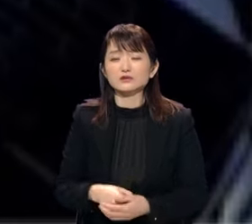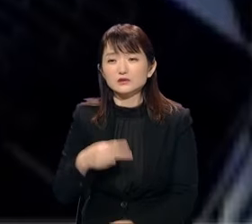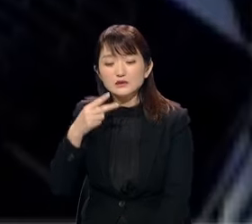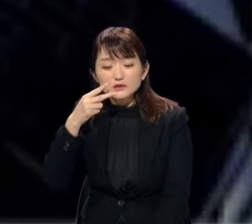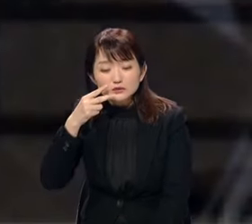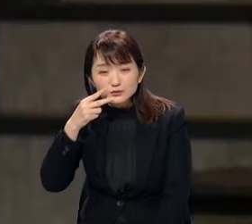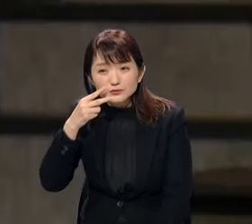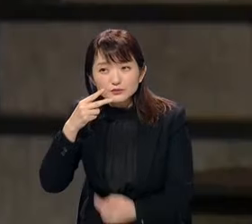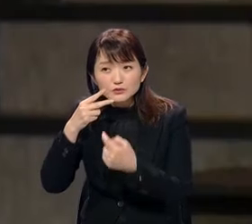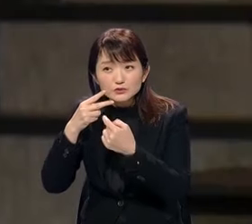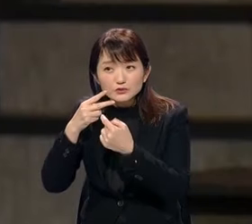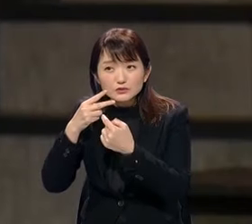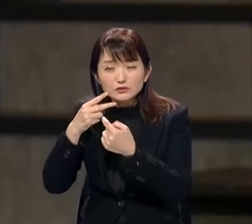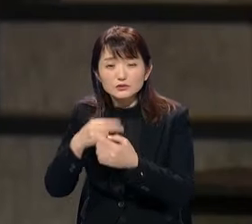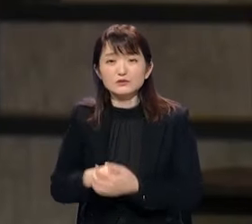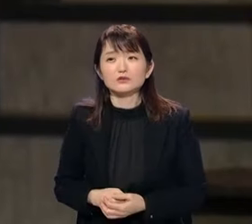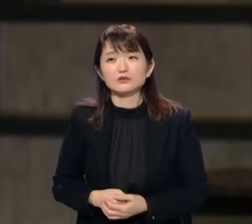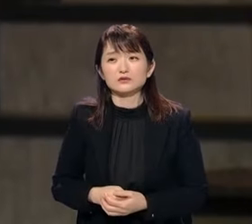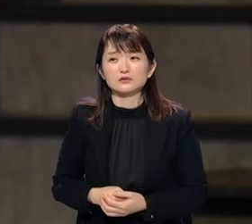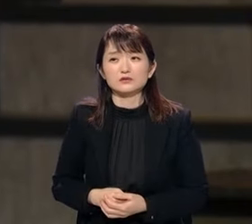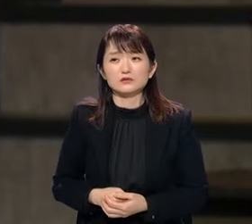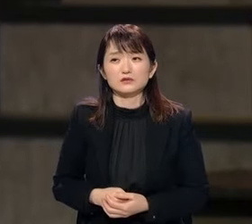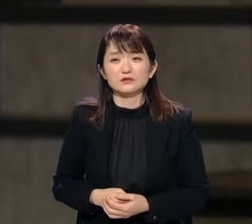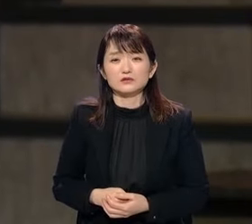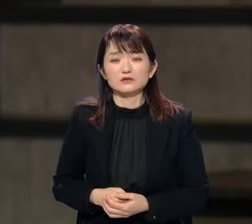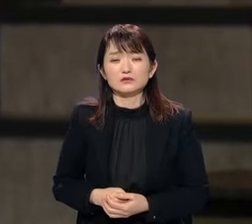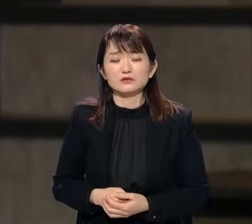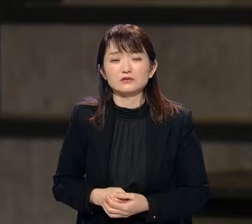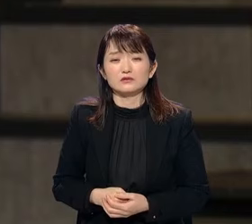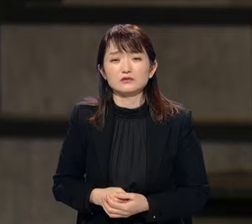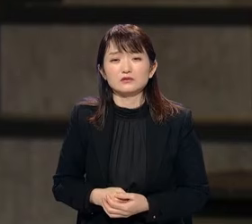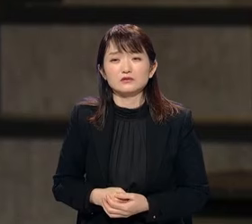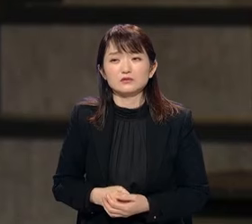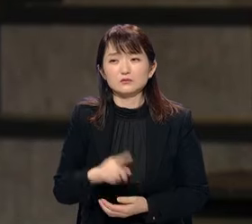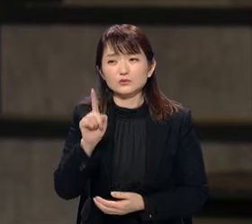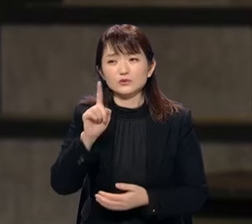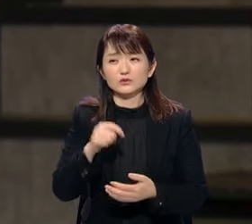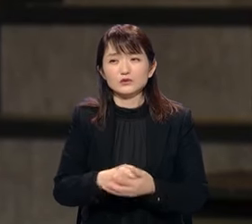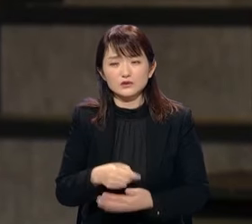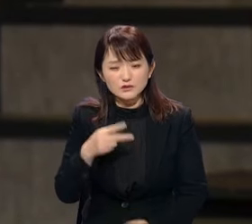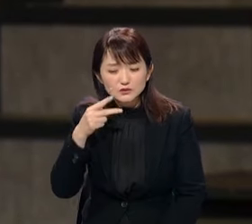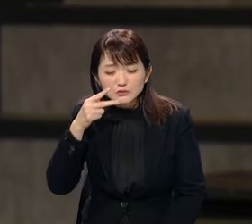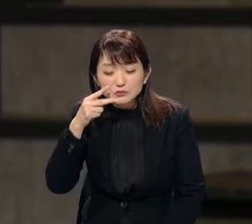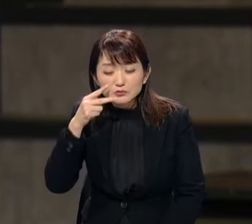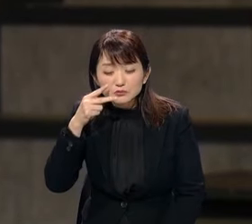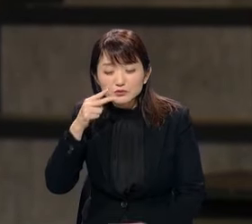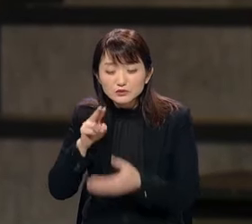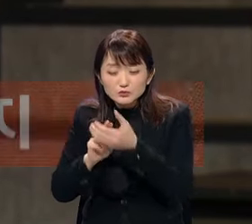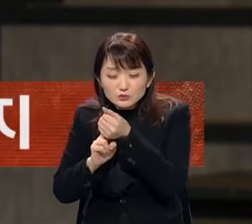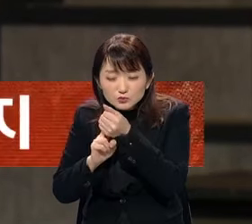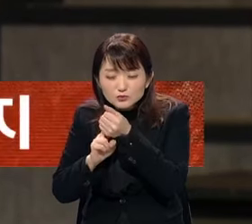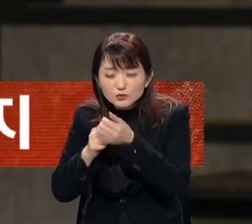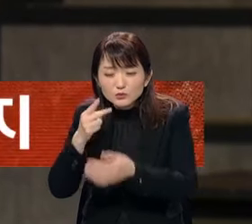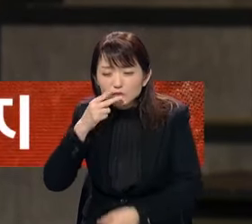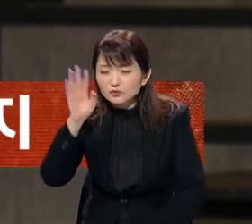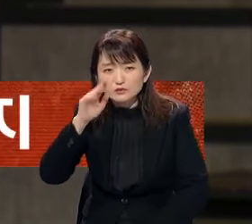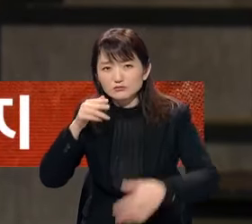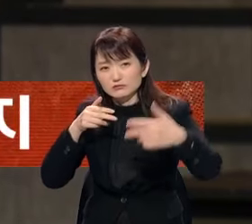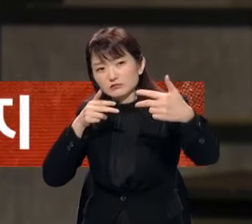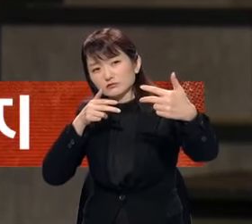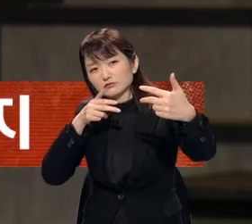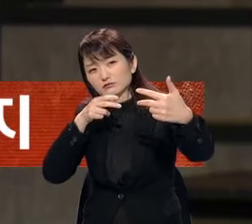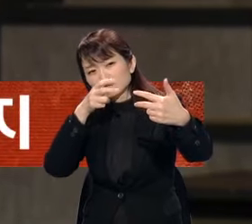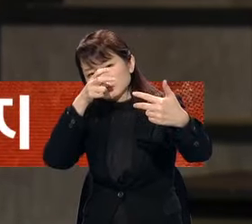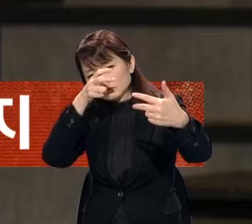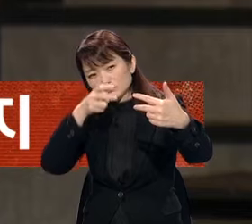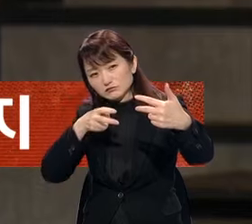담배를 피려고 지금 흡연실로 이용한 거죠, 노래방을. 그러면 좀 이렇게 좀 숨어서 펴야 되는데 CCTV 있는 것도 다 느꼈고. 그런데